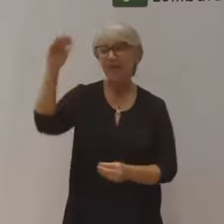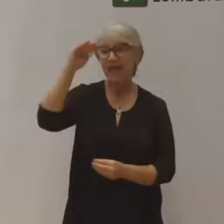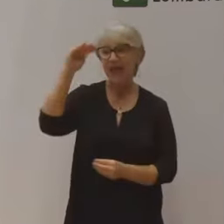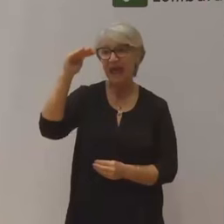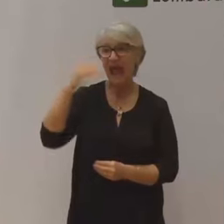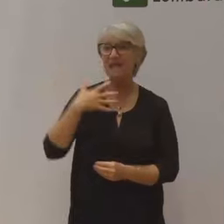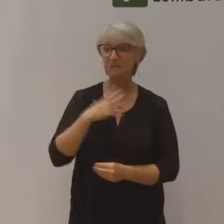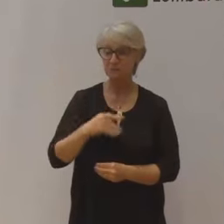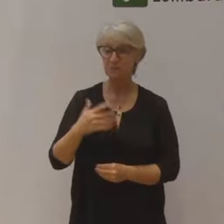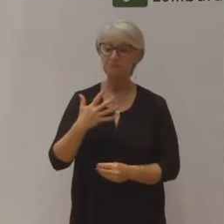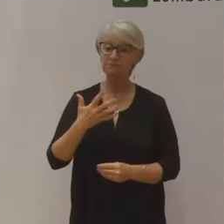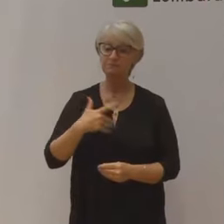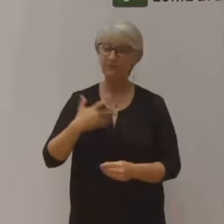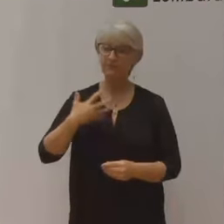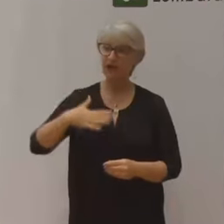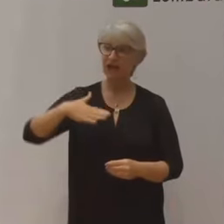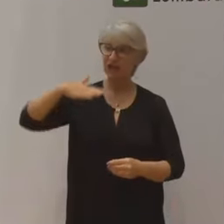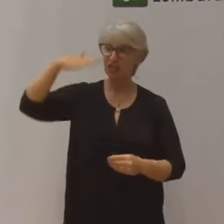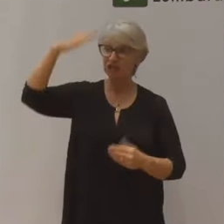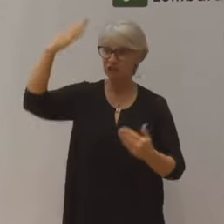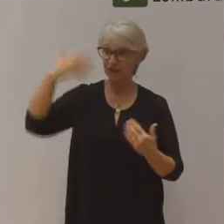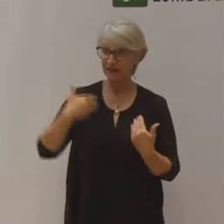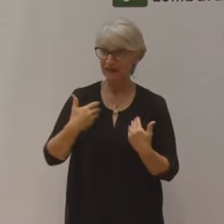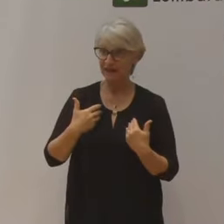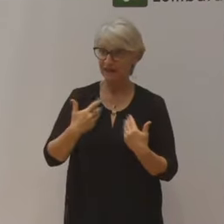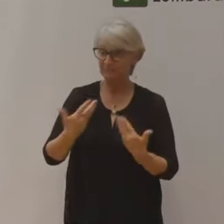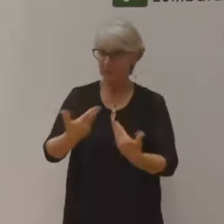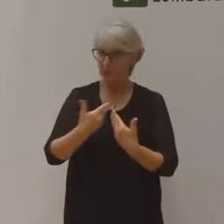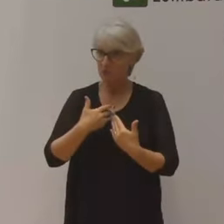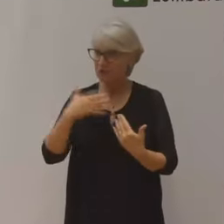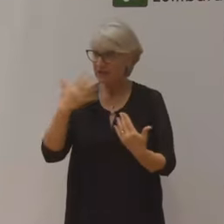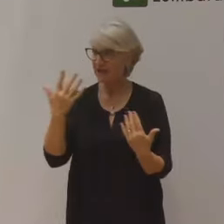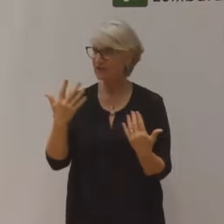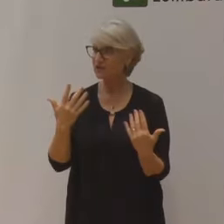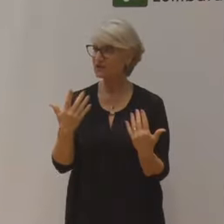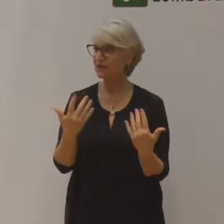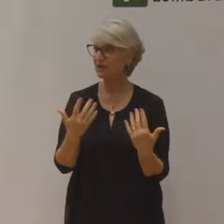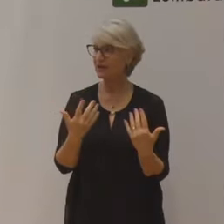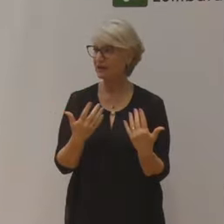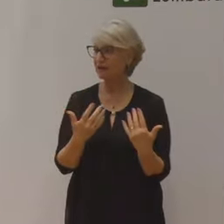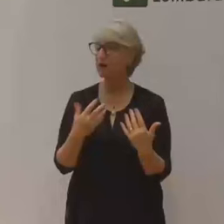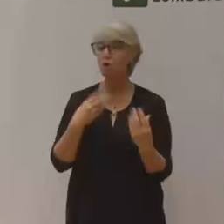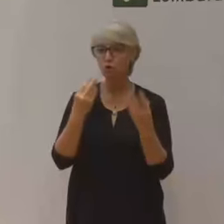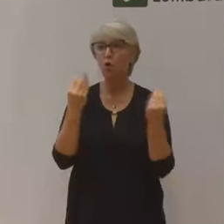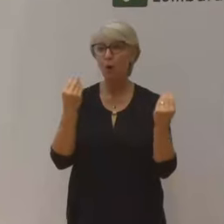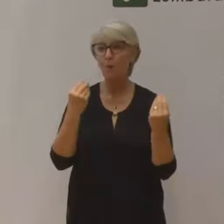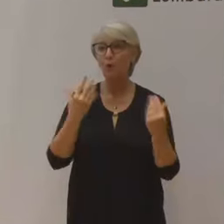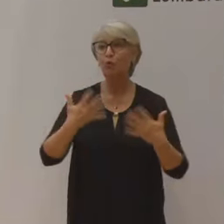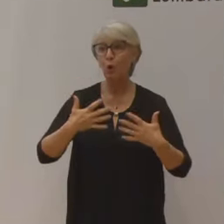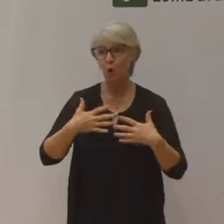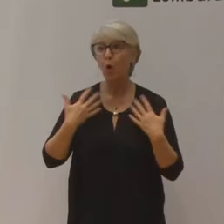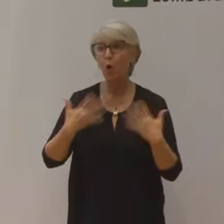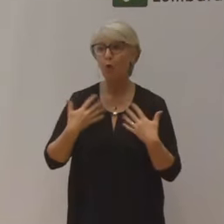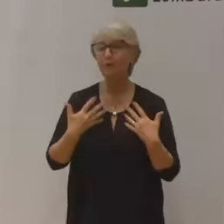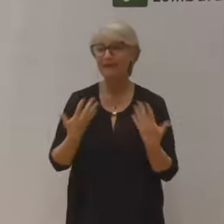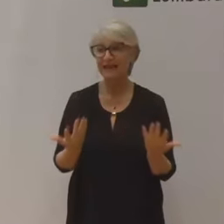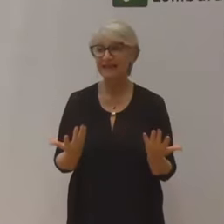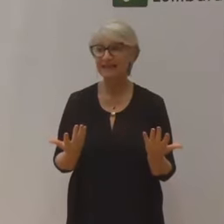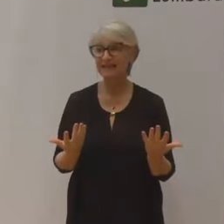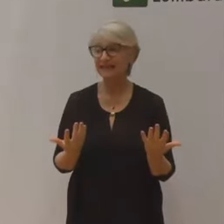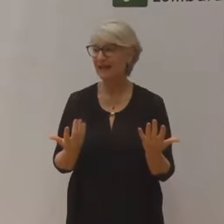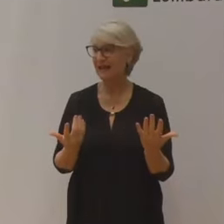fa crescere. Ti fa crescere? Sto imparando tante nuove cose, sono contenta di quello che sto facendo e di quello che